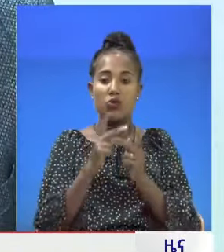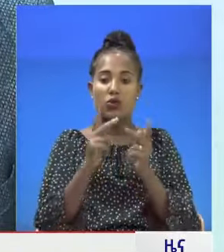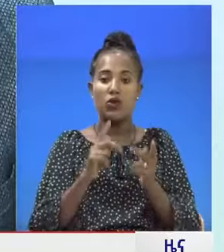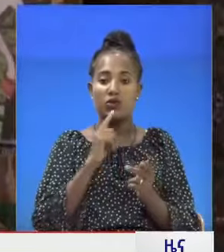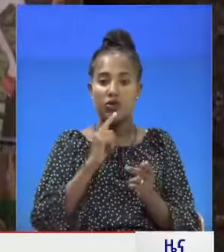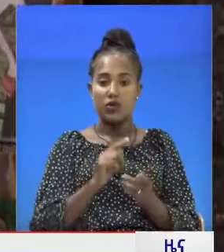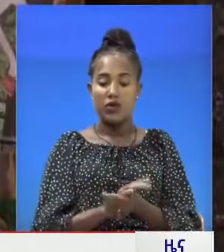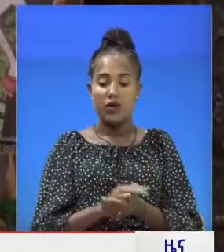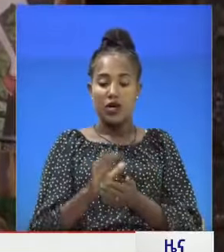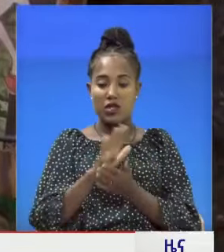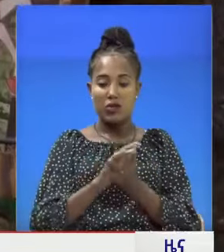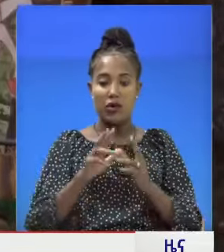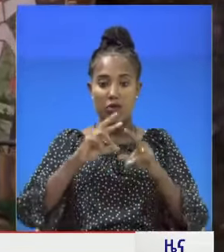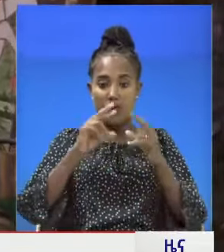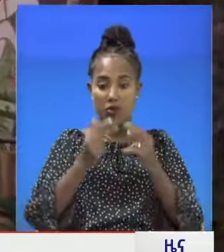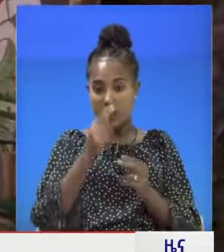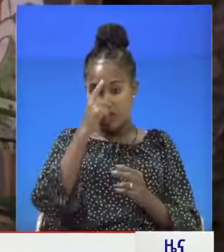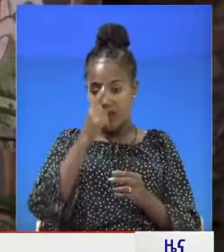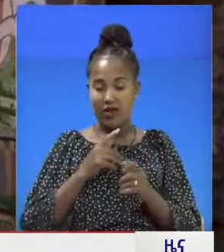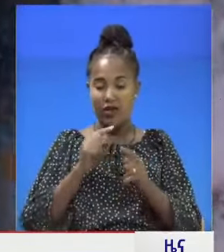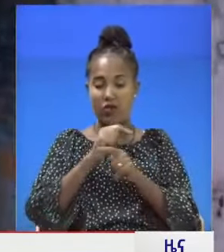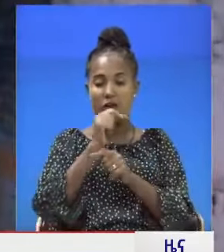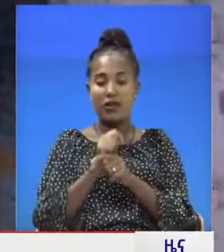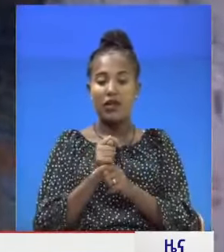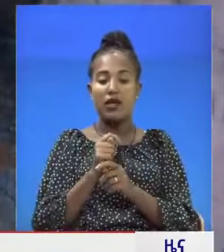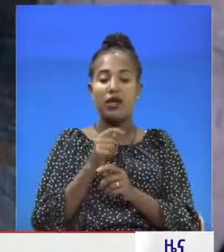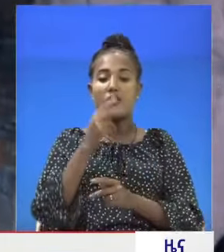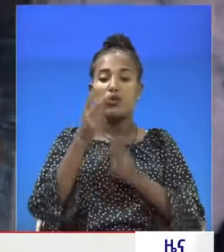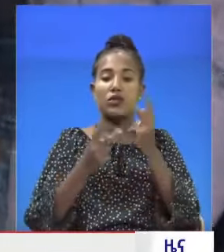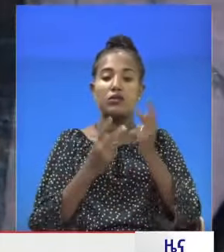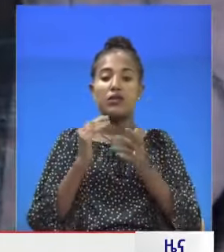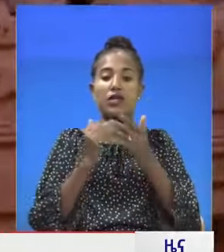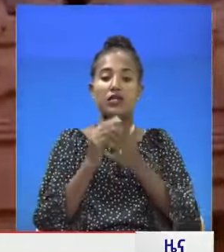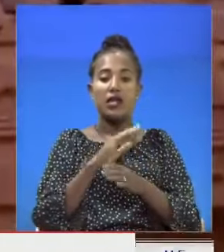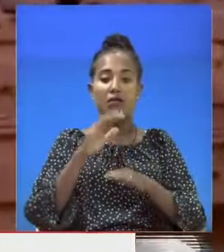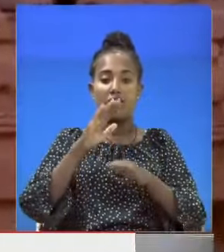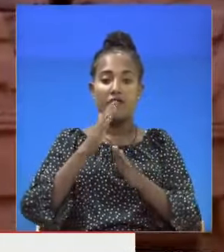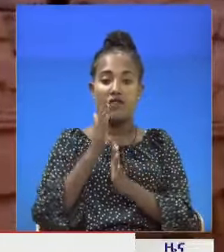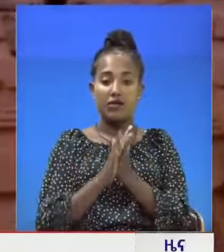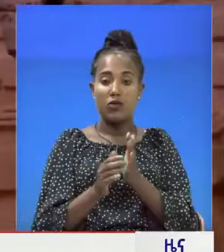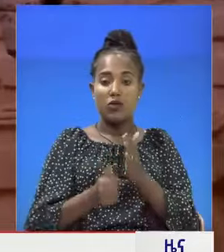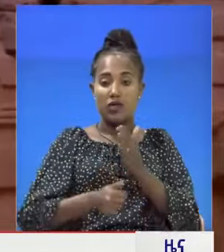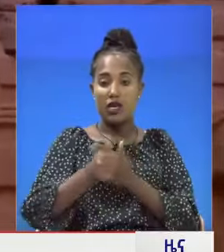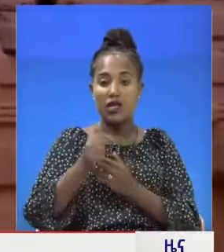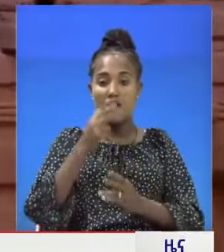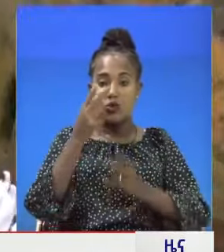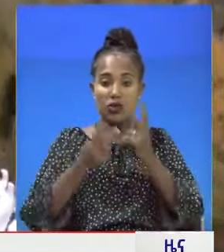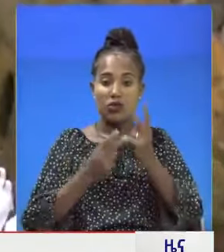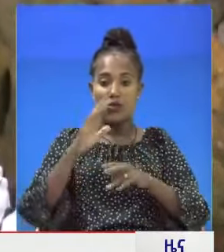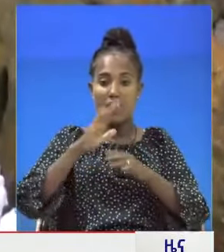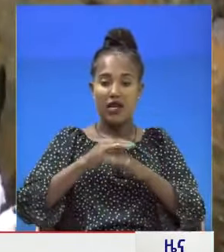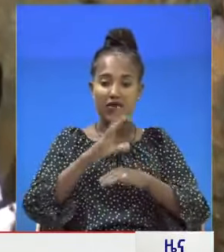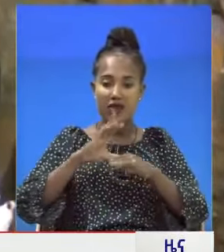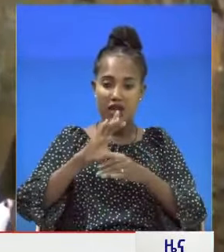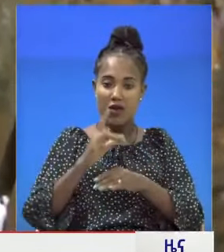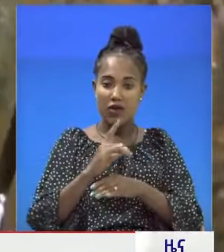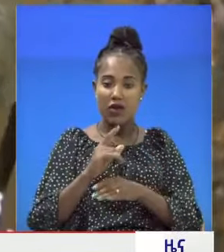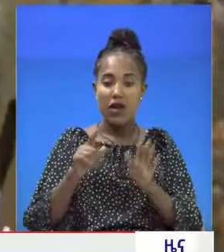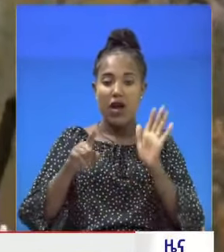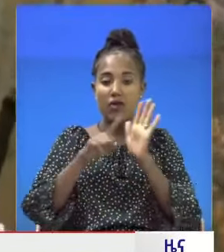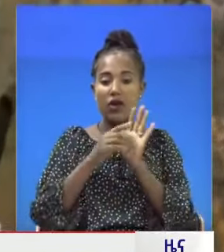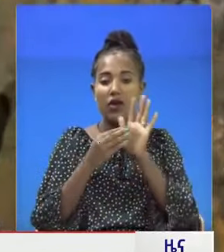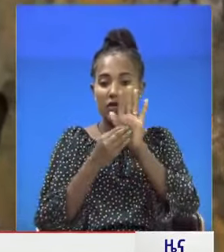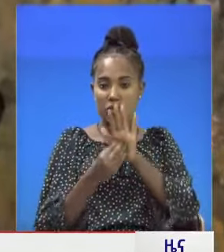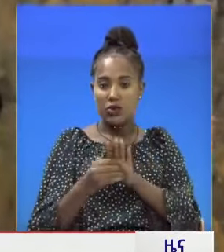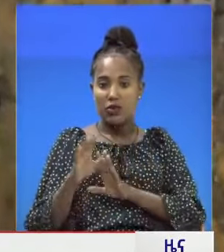ነው። አሸባሪ ቡድኑ በእምነት ተቋማትና በቱሪስት መዳረሻ ቦታዎች ላይ የሚፈጽመው ጥቃት በቱሪዝም ዘርፉ ላይ ከፍተኛ የሆነ አሉታዊ ተጽዕኖ